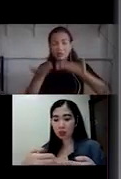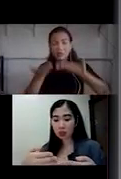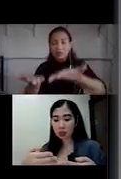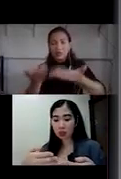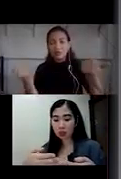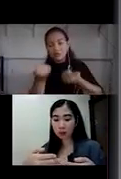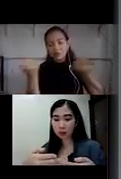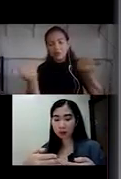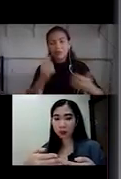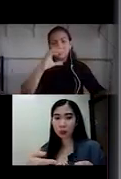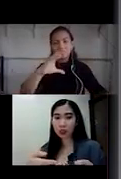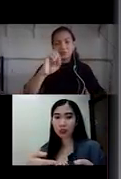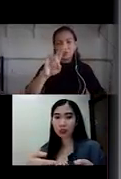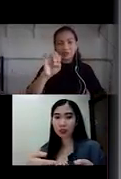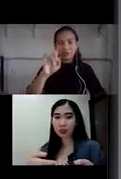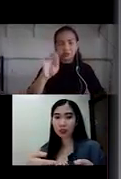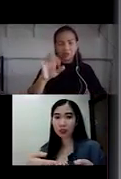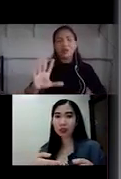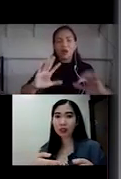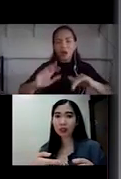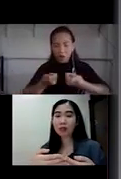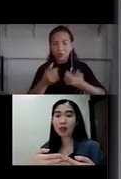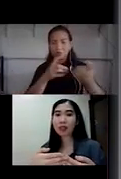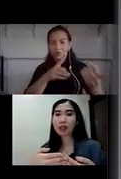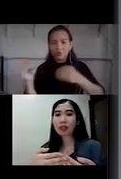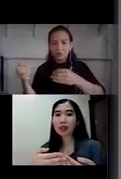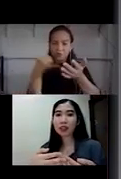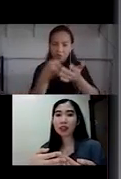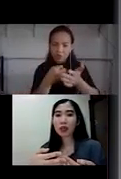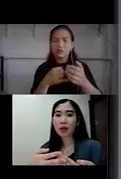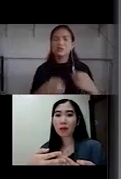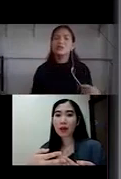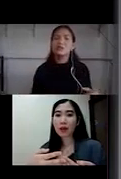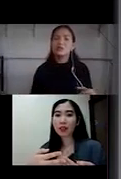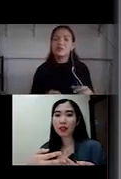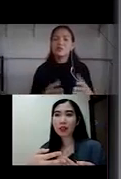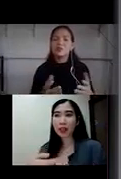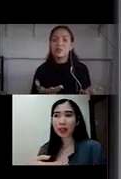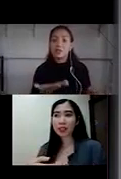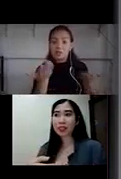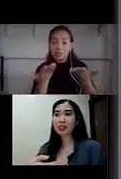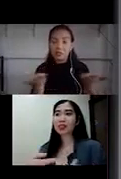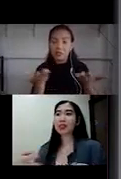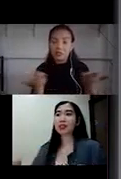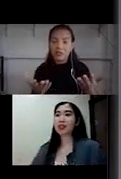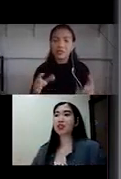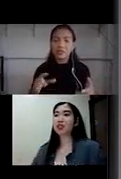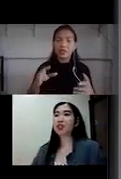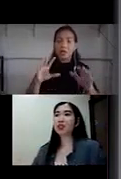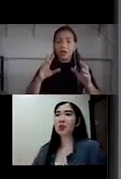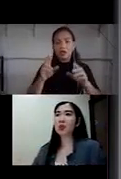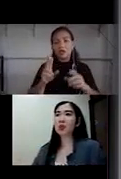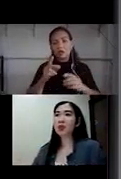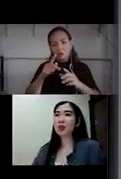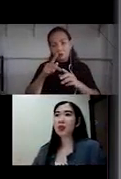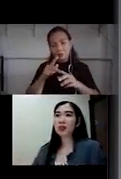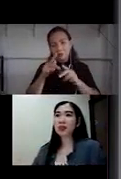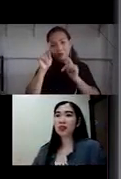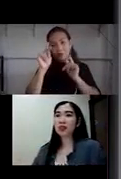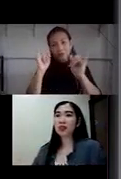you do it, dito ka mag-login, ganon.